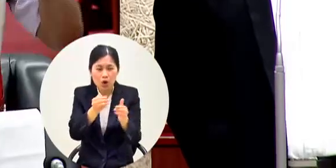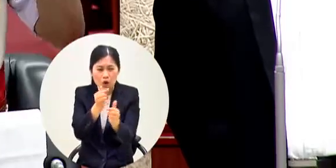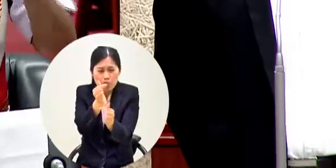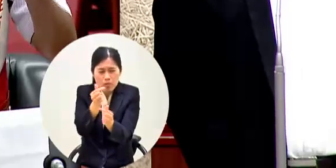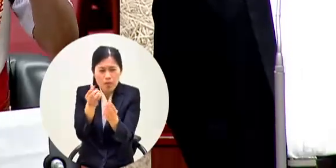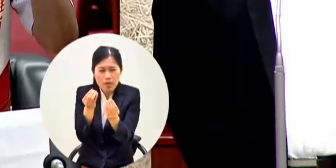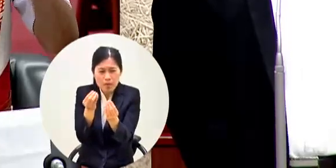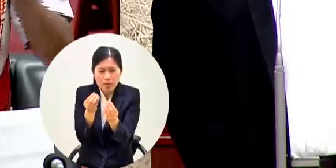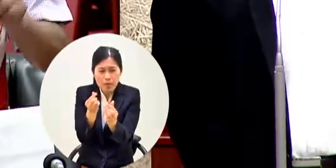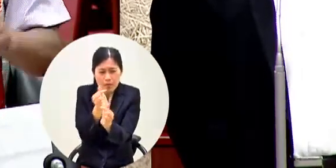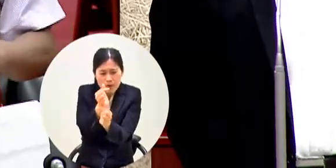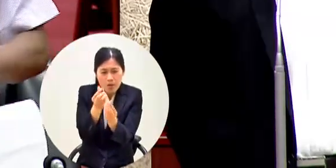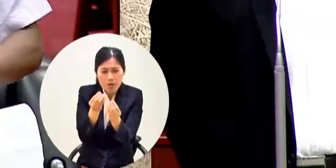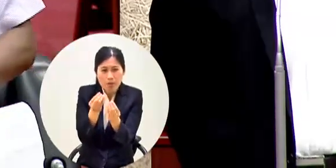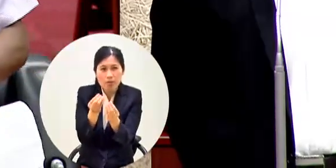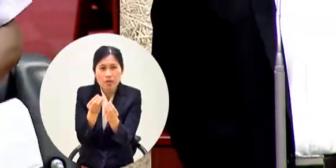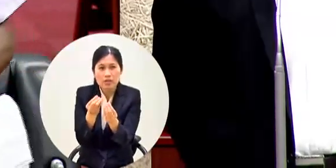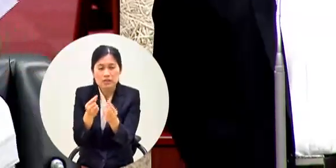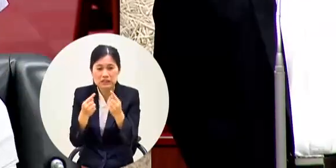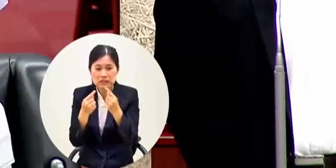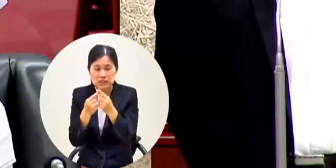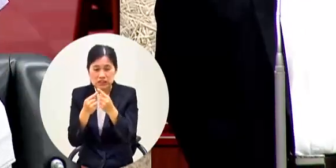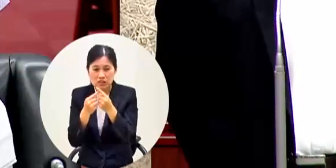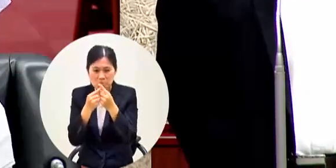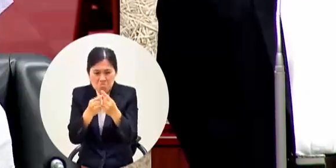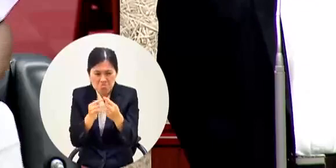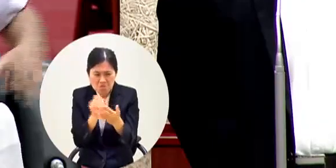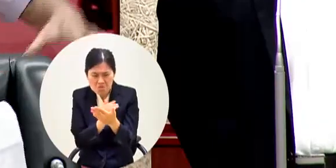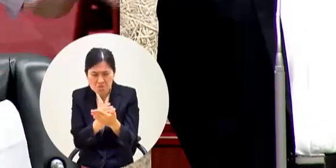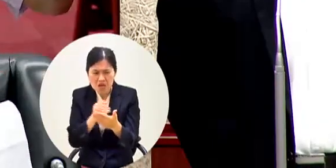规，他认为是他的丘块。